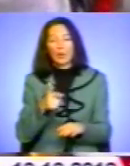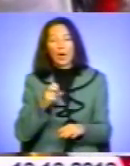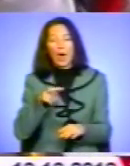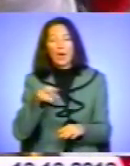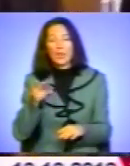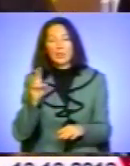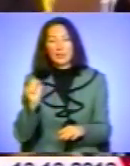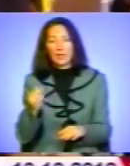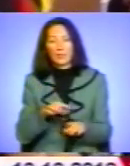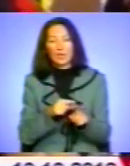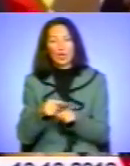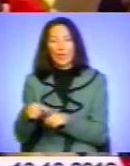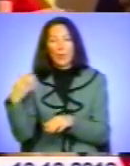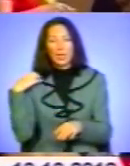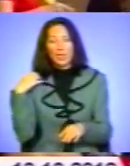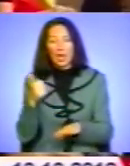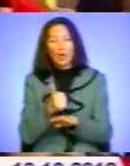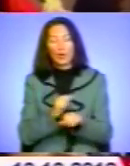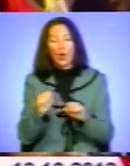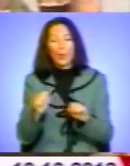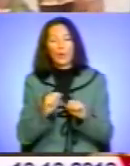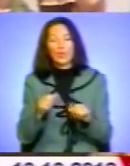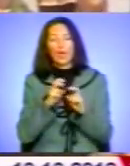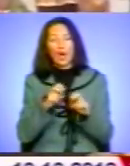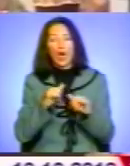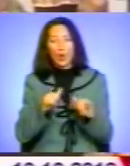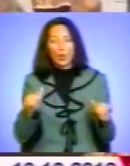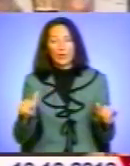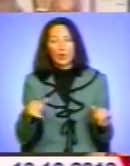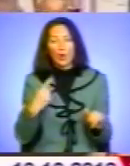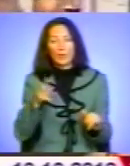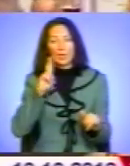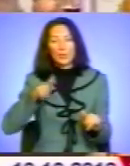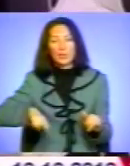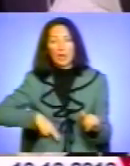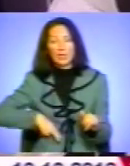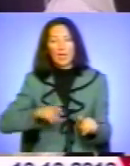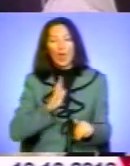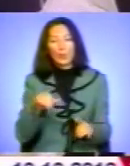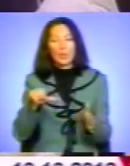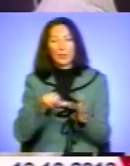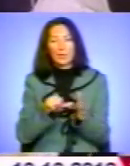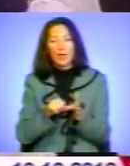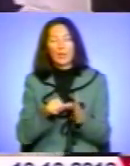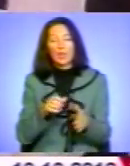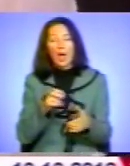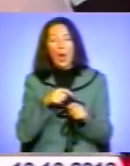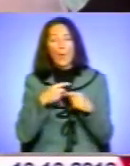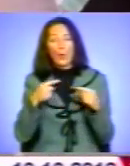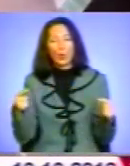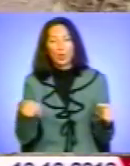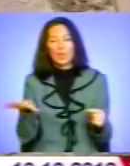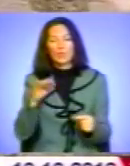начальника головного управління агропромислового розвитку облдержадміністрації Андрія Хоми, буде представлена продукція з усіх районів